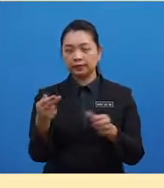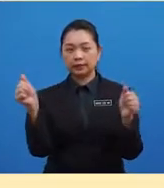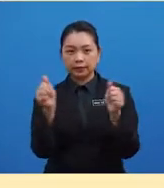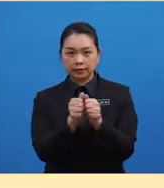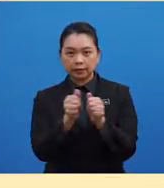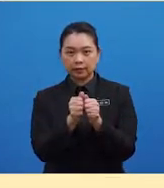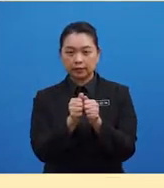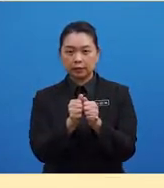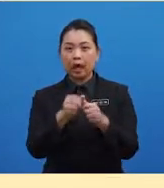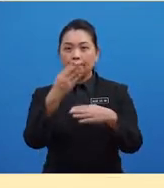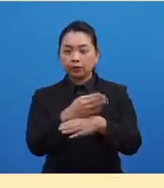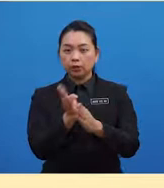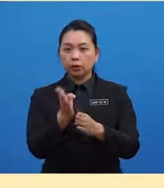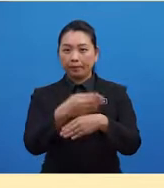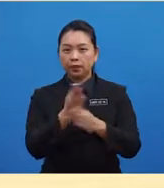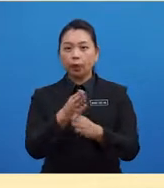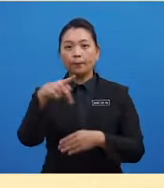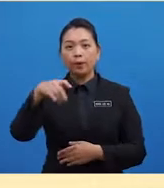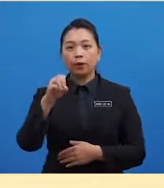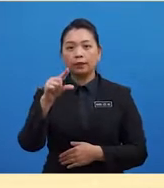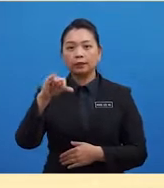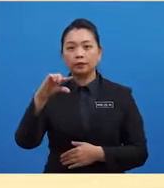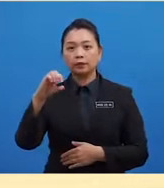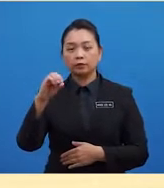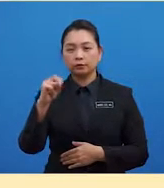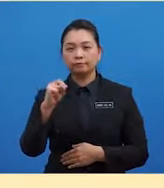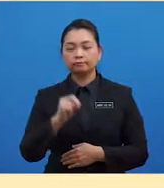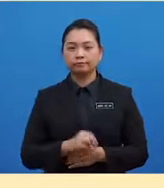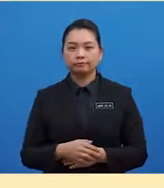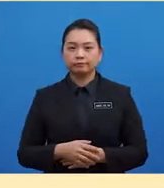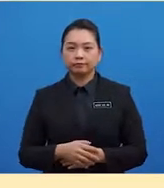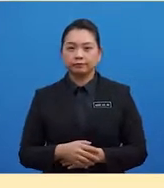hanya menggunakan bentuk-bentuk poligon.